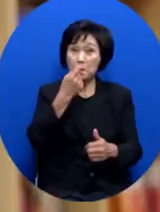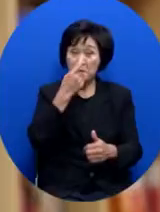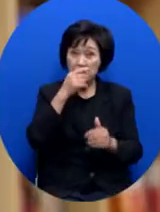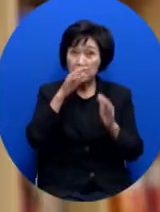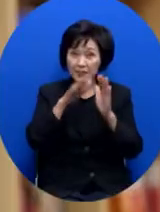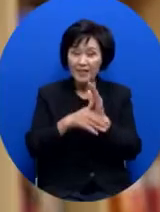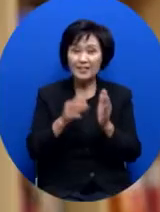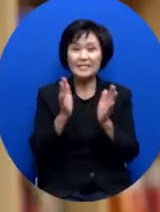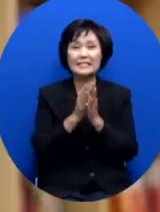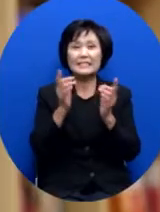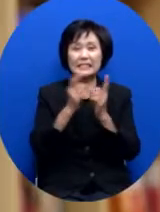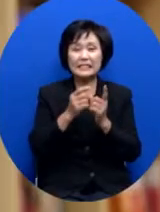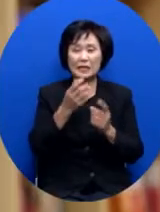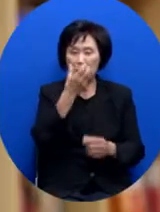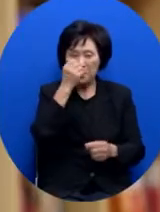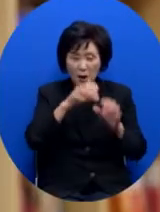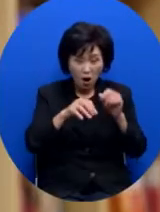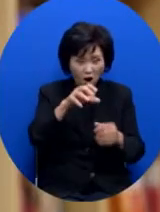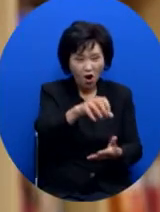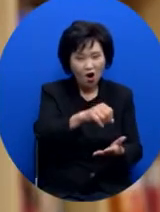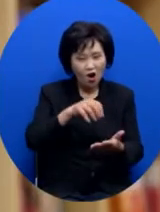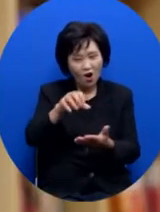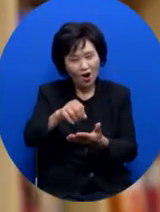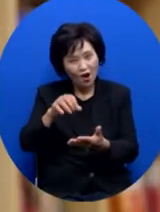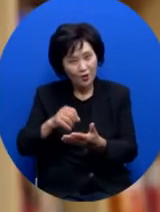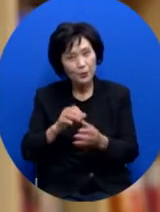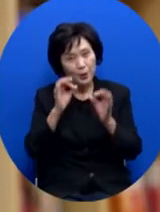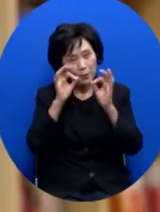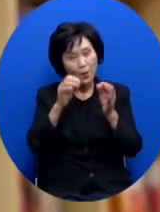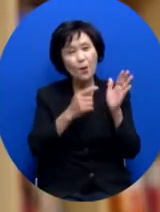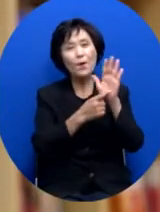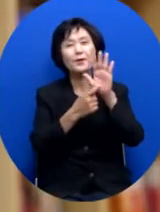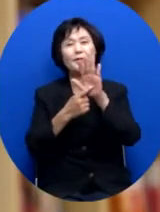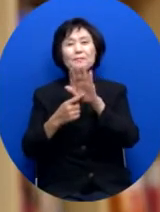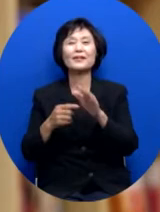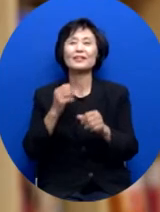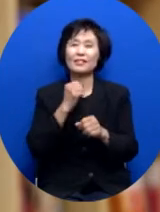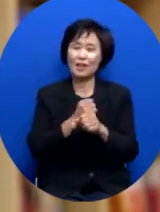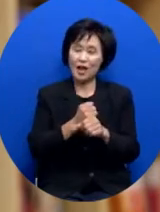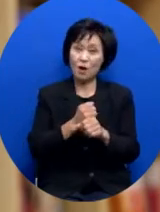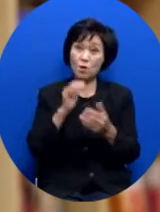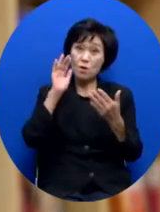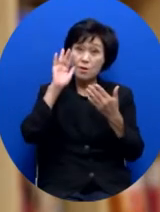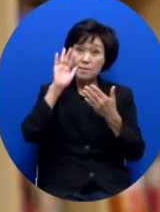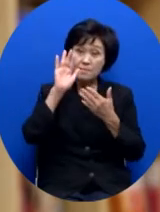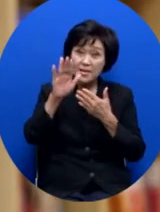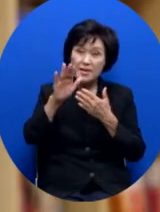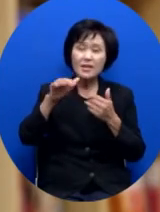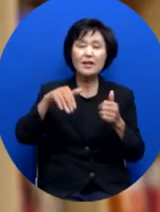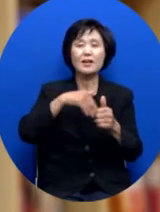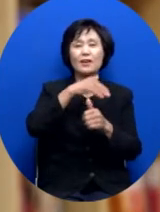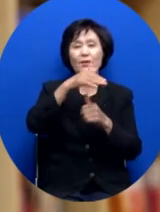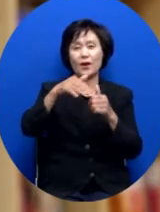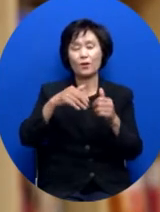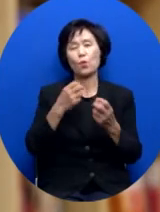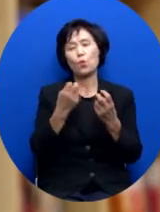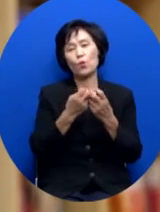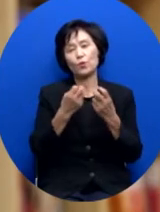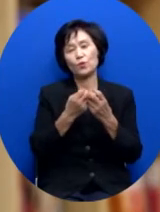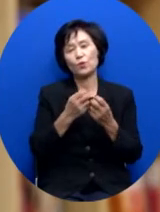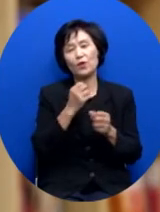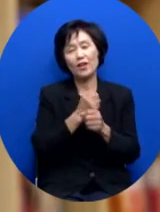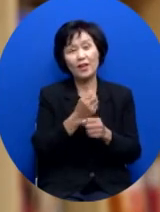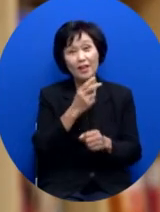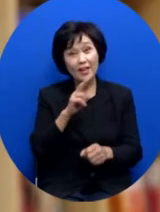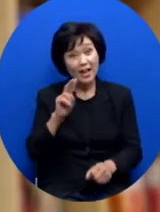보고 캠핑을 해보고 어떻게 하면 우리가 쓰레기를 줄일 수 있을까 그리고 어떻게 하면 미래의 환경을 바르게 하나님 만드신 환경을